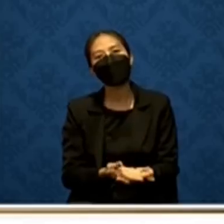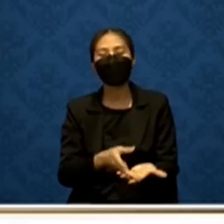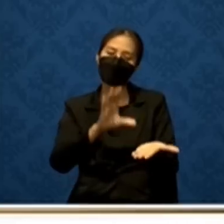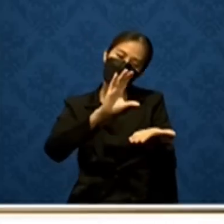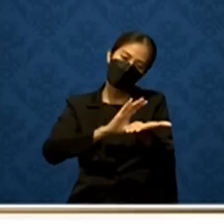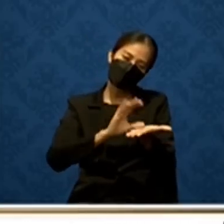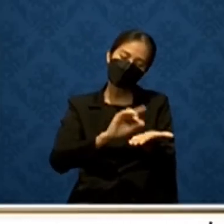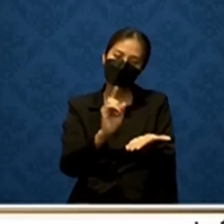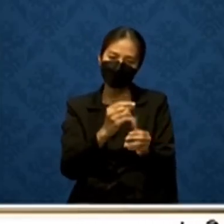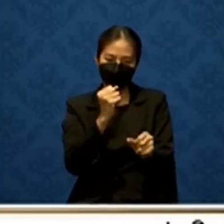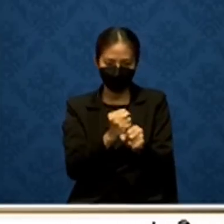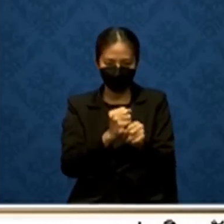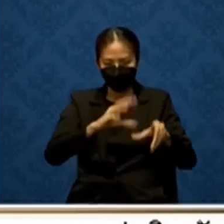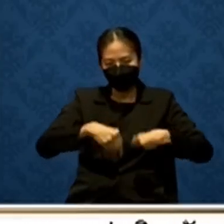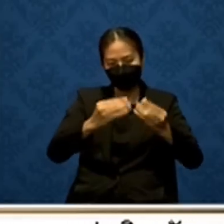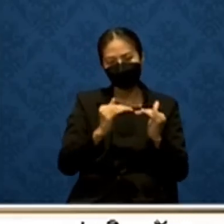เมื่ระมาณอย่างยุติธรม